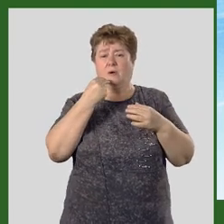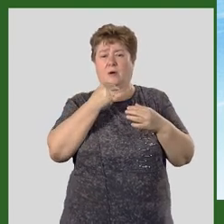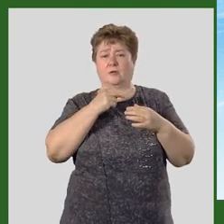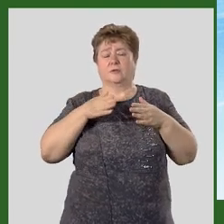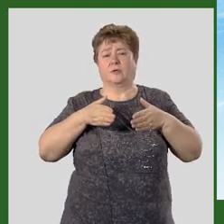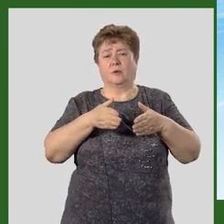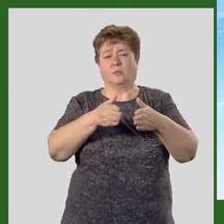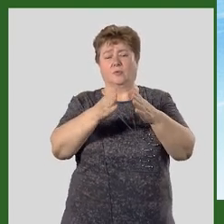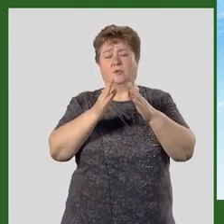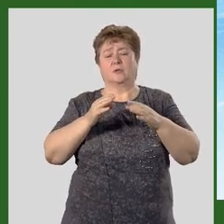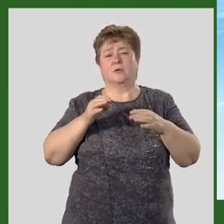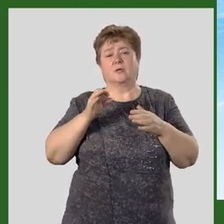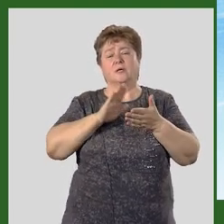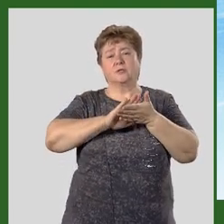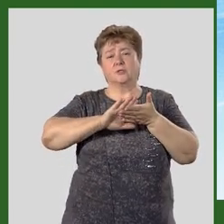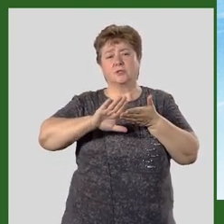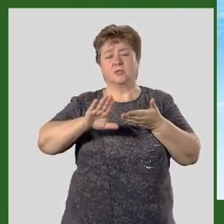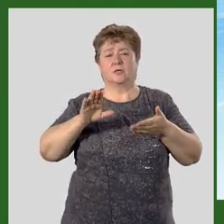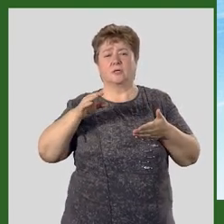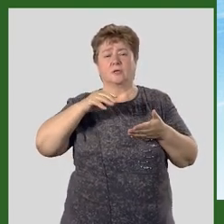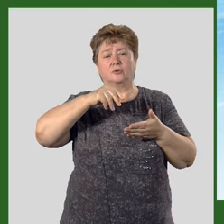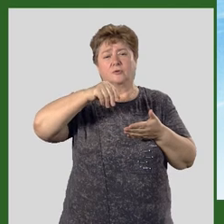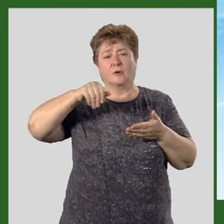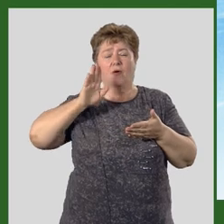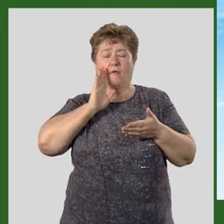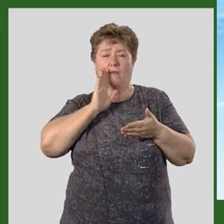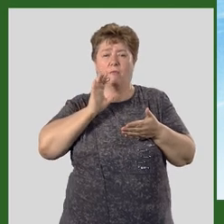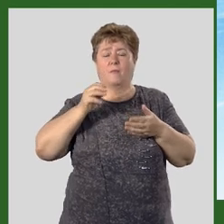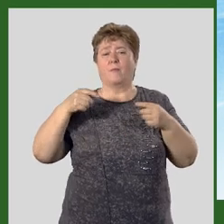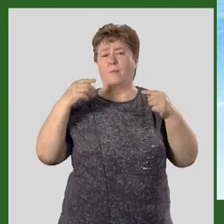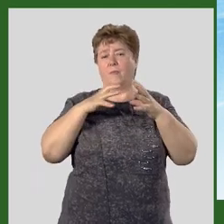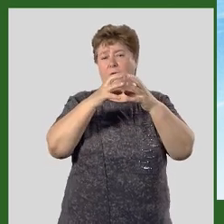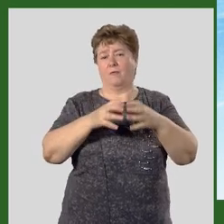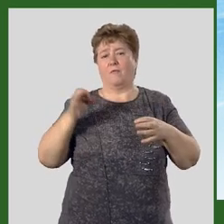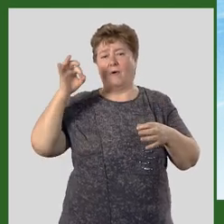путей опреснения соленых вод Мирового океана.